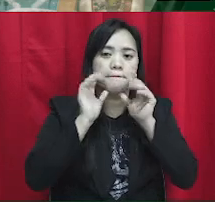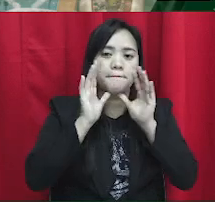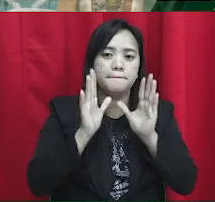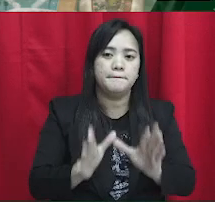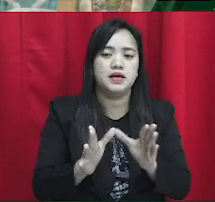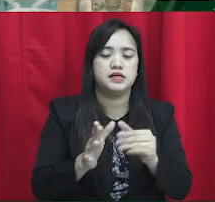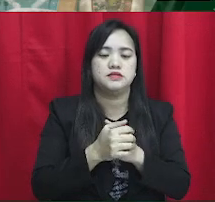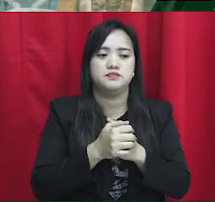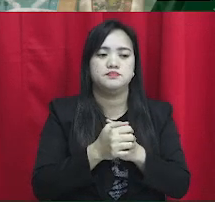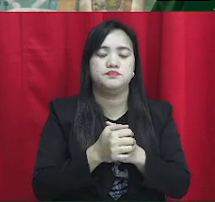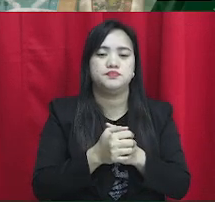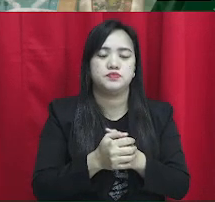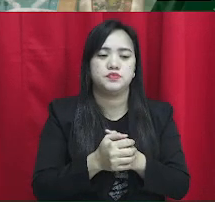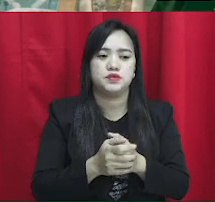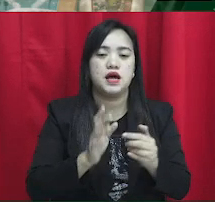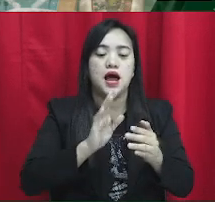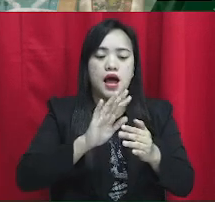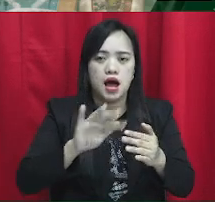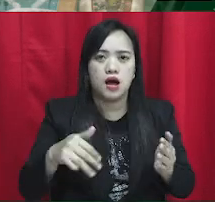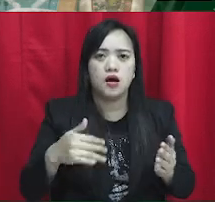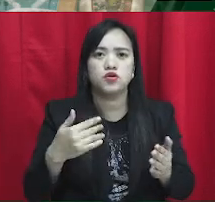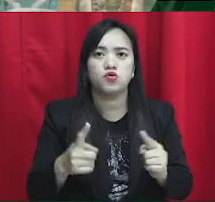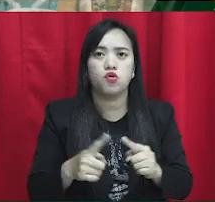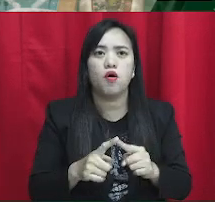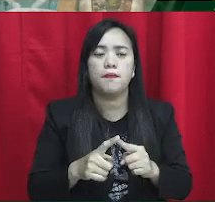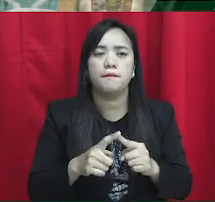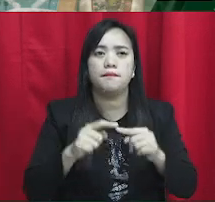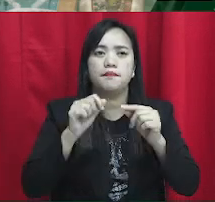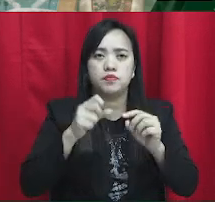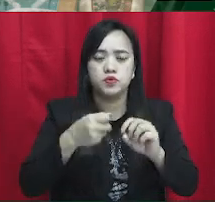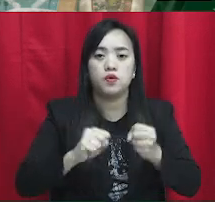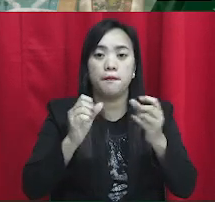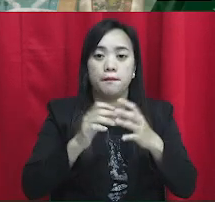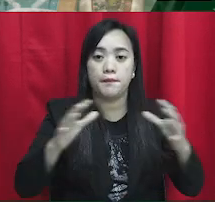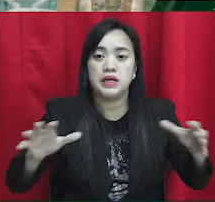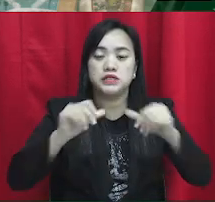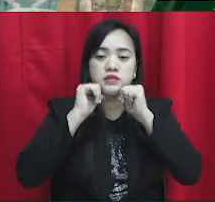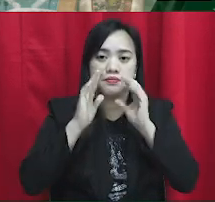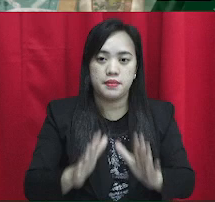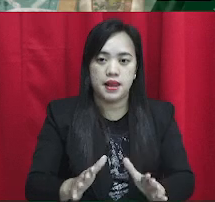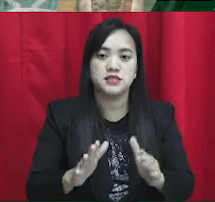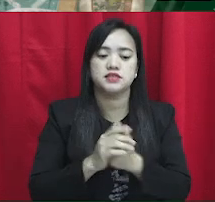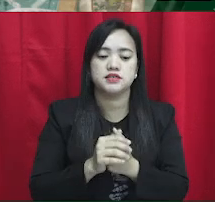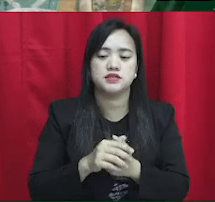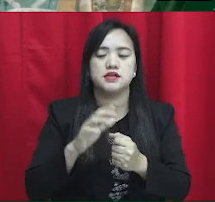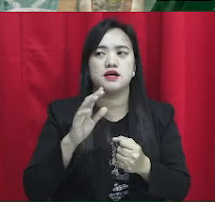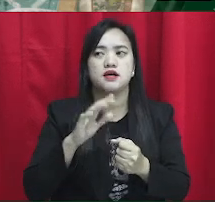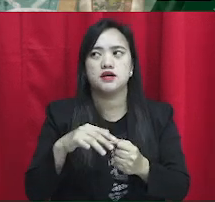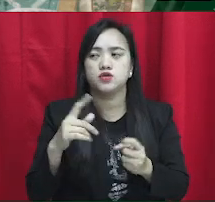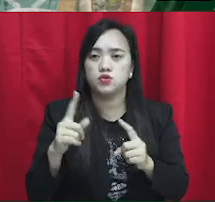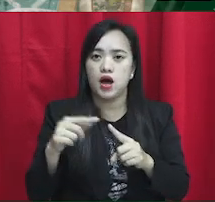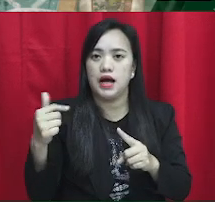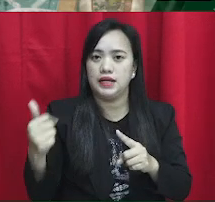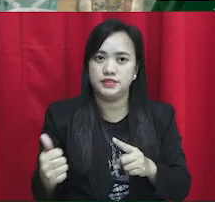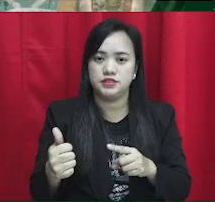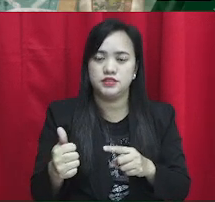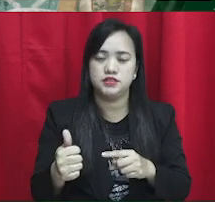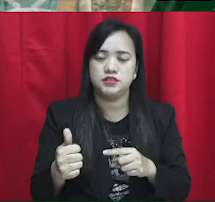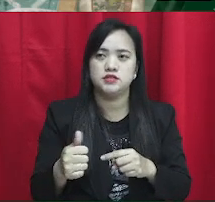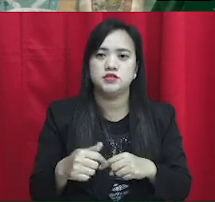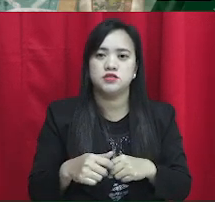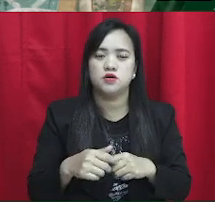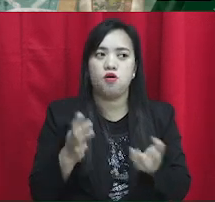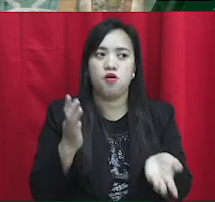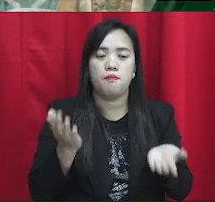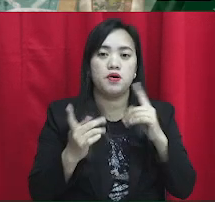among women. You see that? Makikita mo lang. In fact, kung ibababa po natin yan sa verse number 30, And the angel said unto